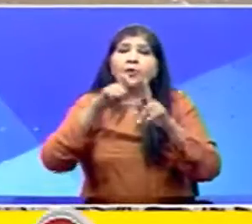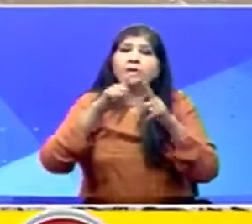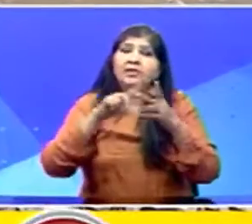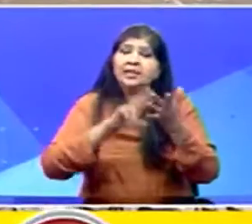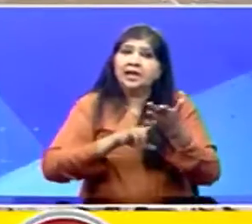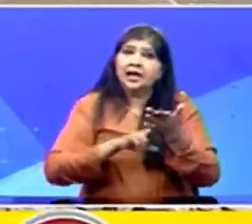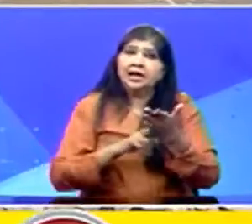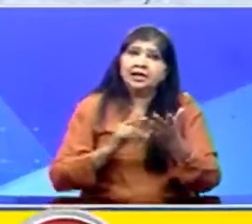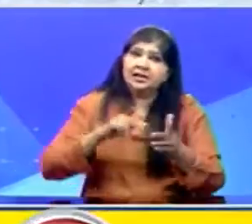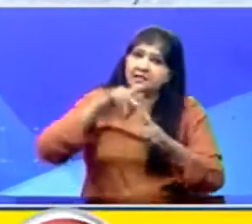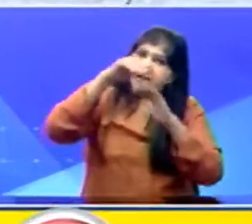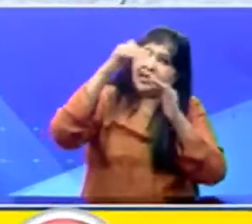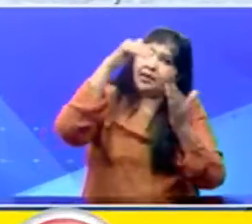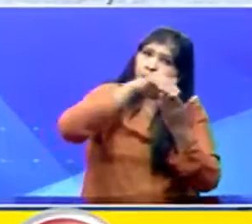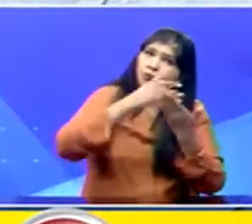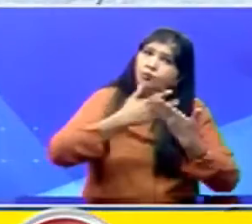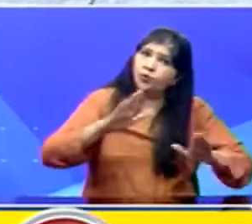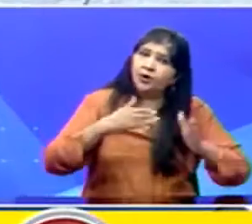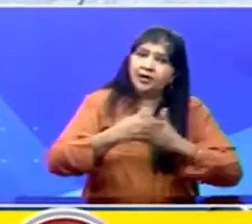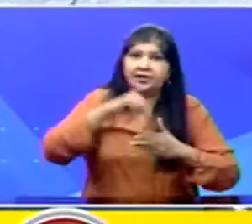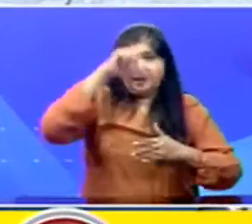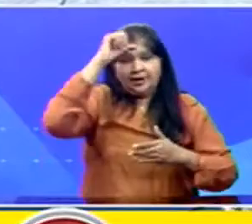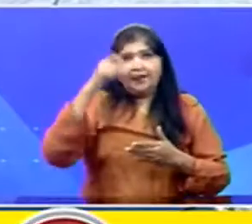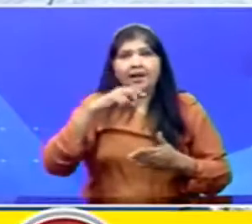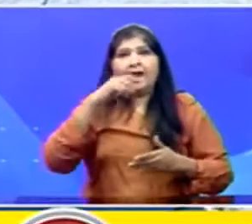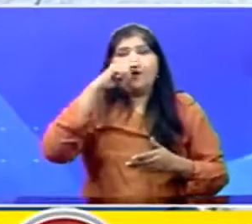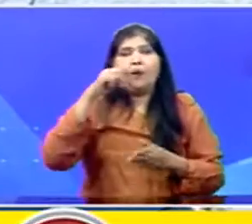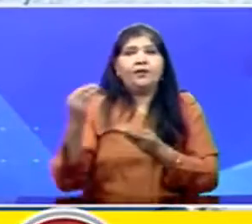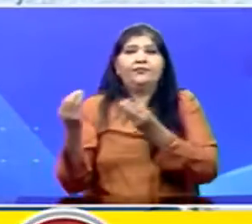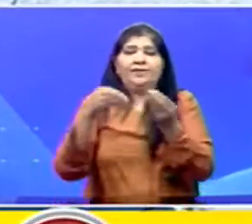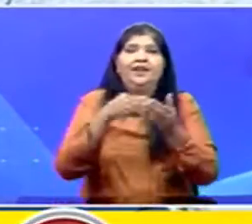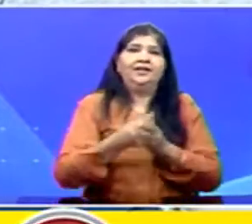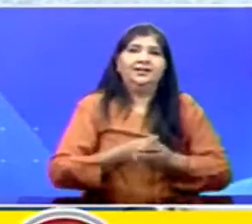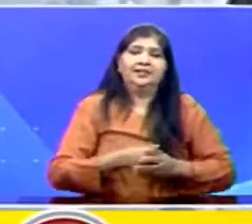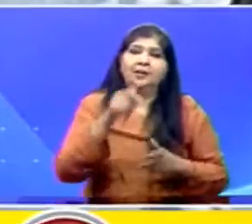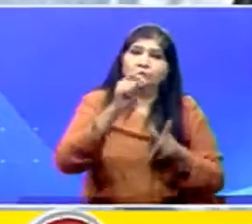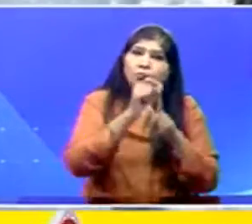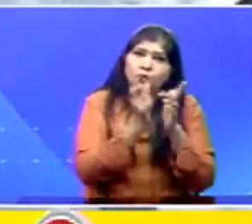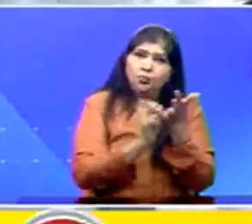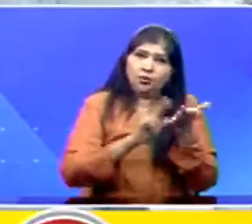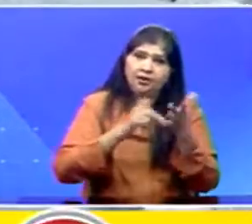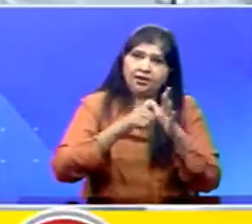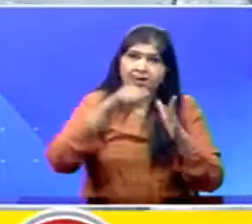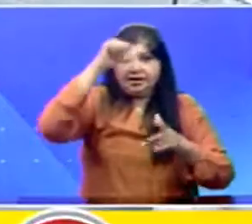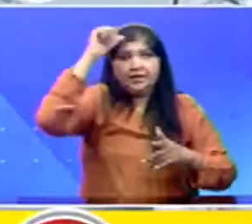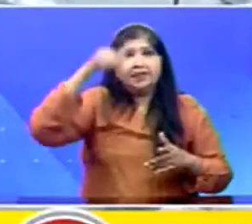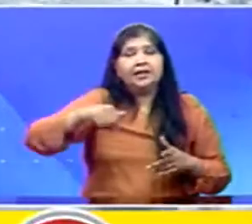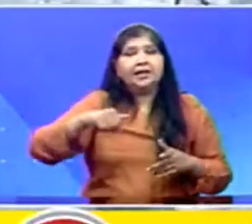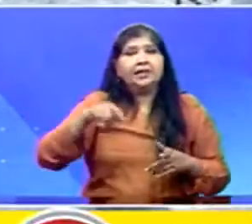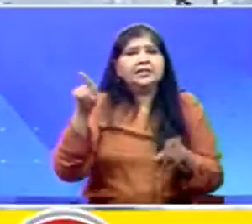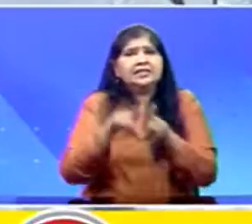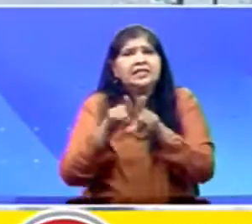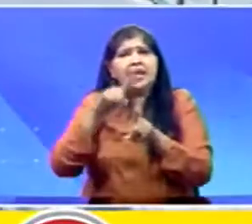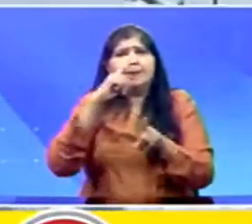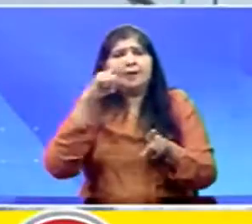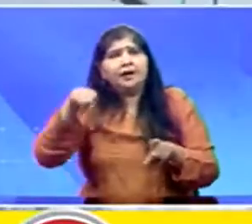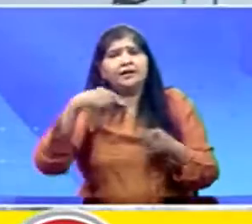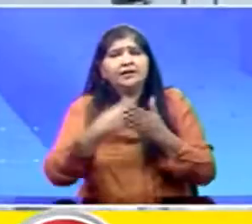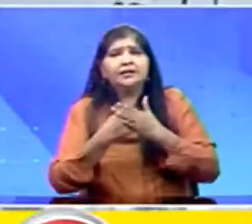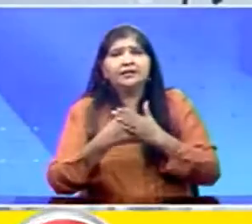देश को गवरुनाजित किया है पूर्णा भारत की वही बेटी है